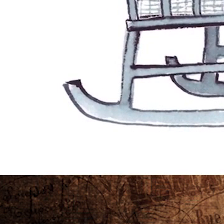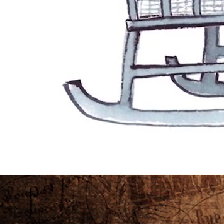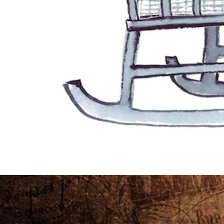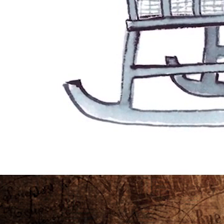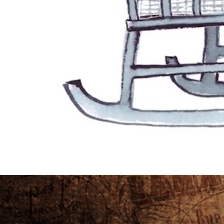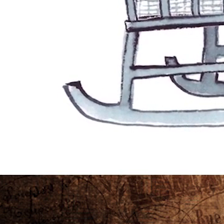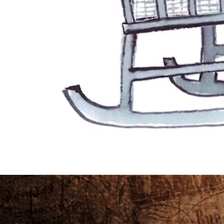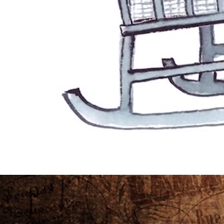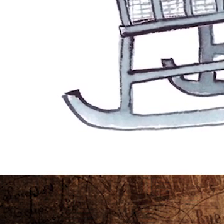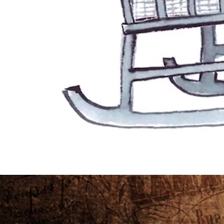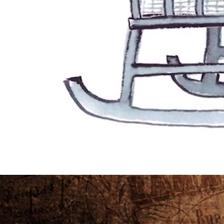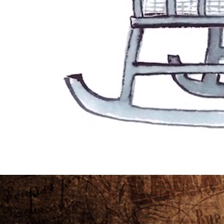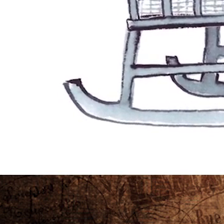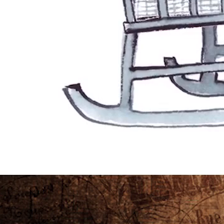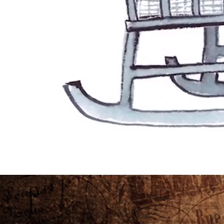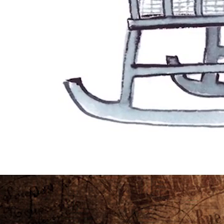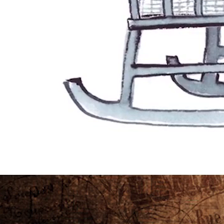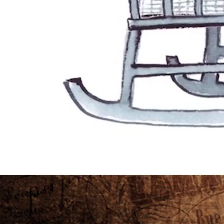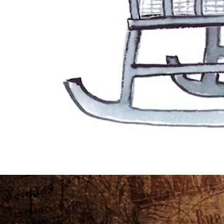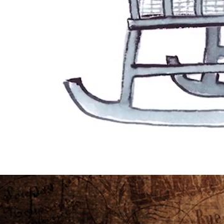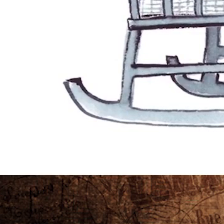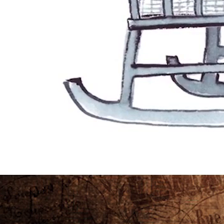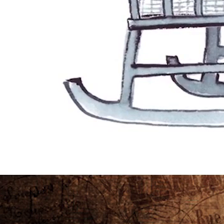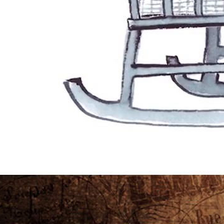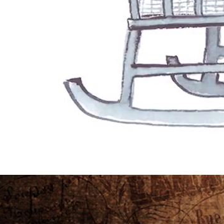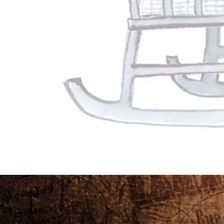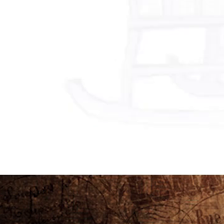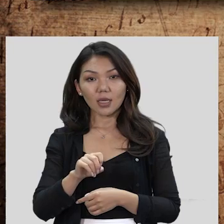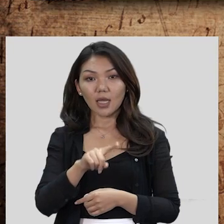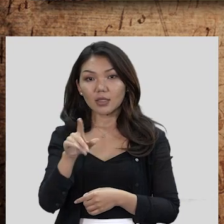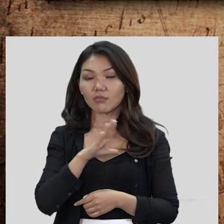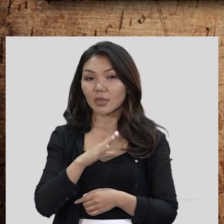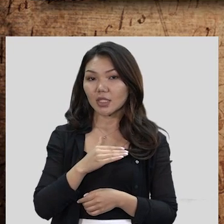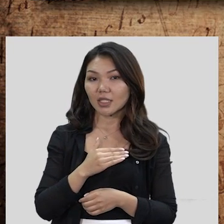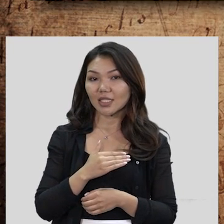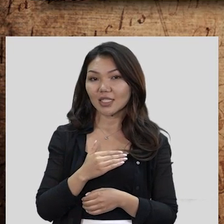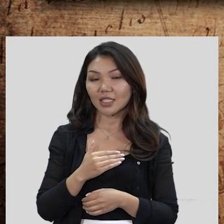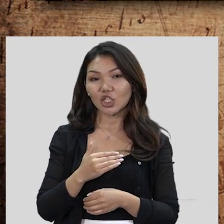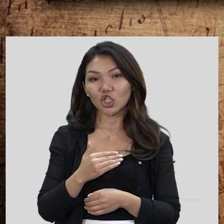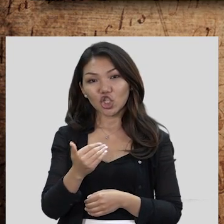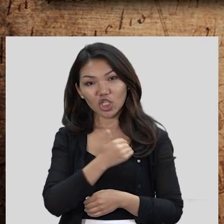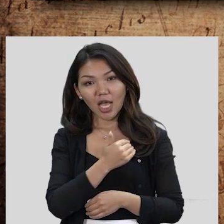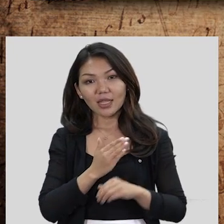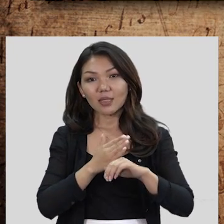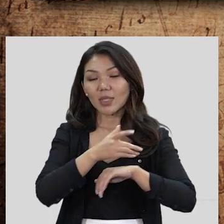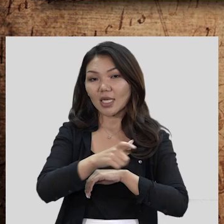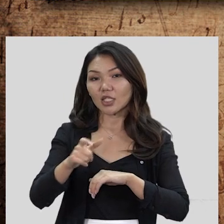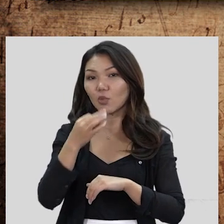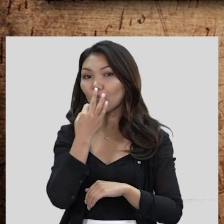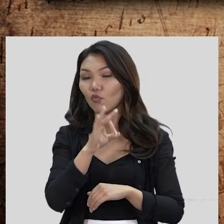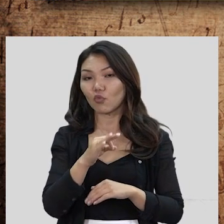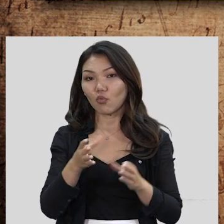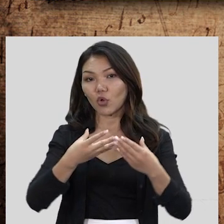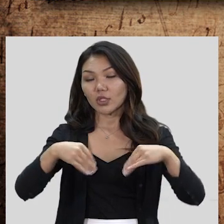это следы древних представлений о том как устроена жизнь с дальнейшим развитием человеческого общества одно